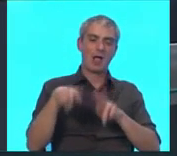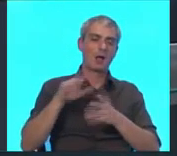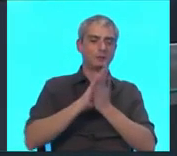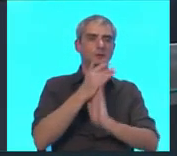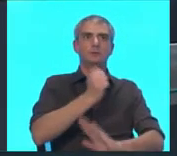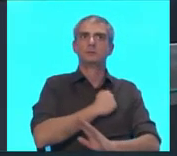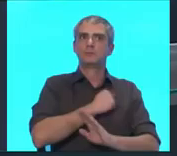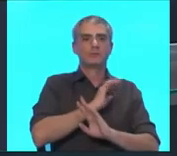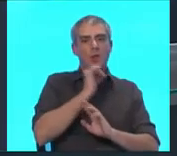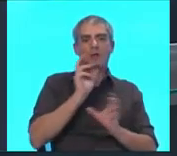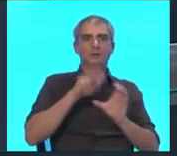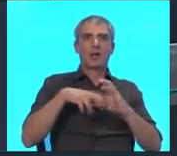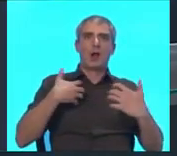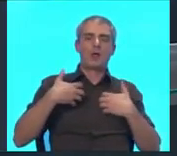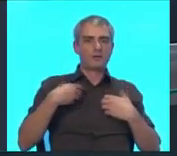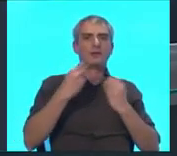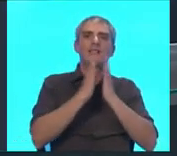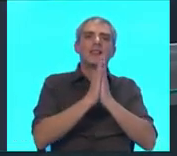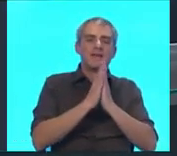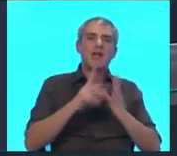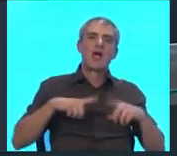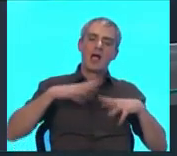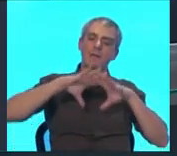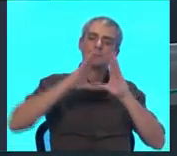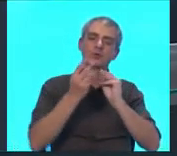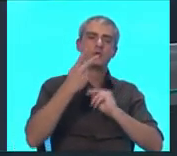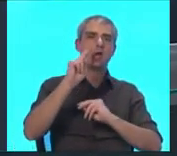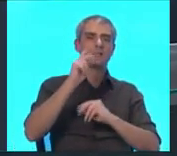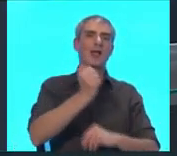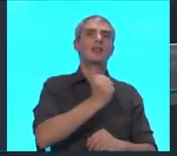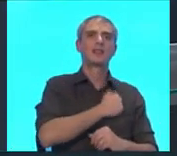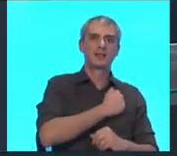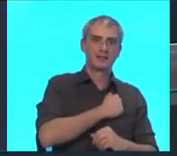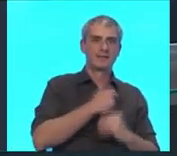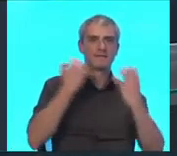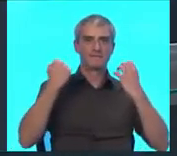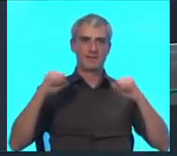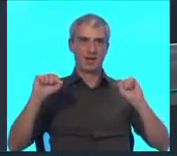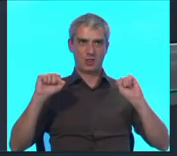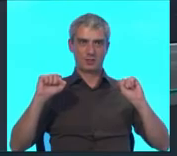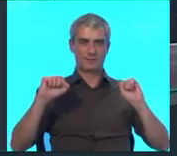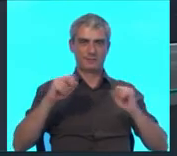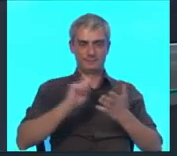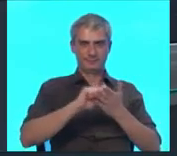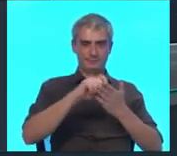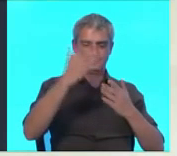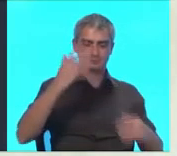והפסיקה להופיע איתן מעוררת תקווה לחיים הרמונים יותר בין דתיים לחילוניים. שני נחשוני, פגשה אותה.